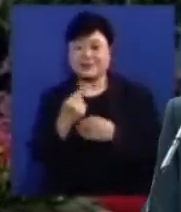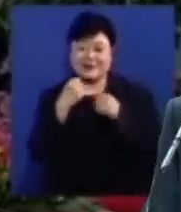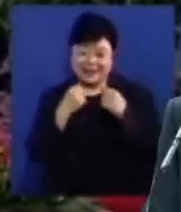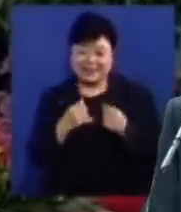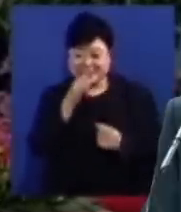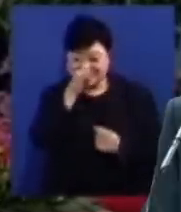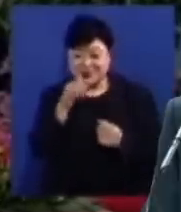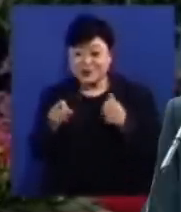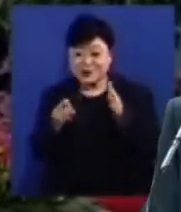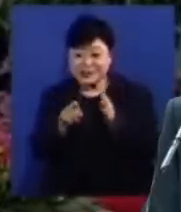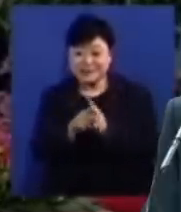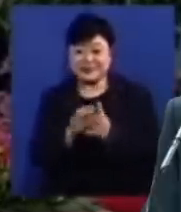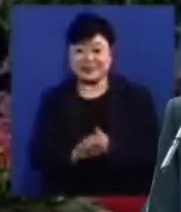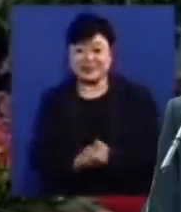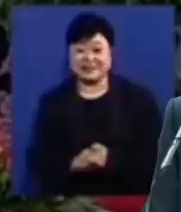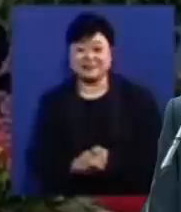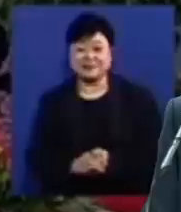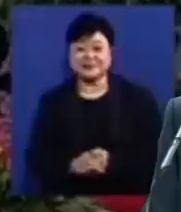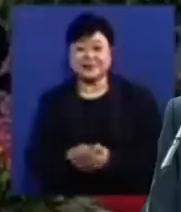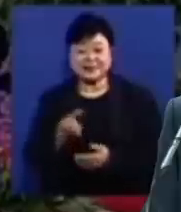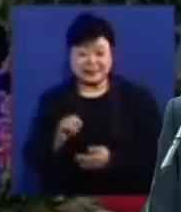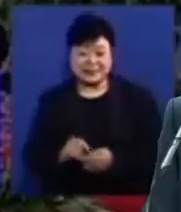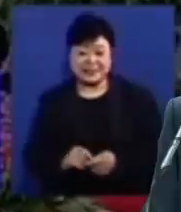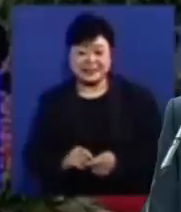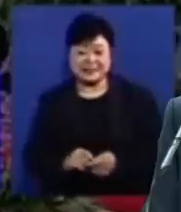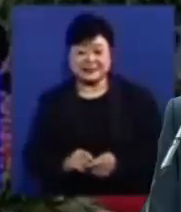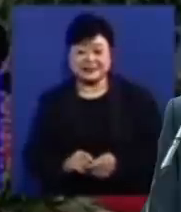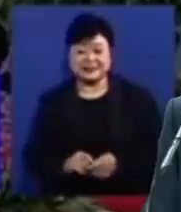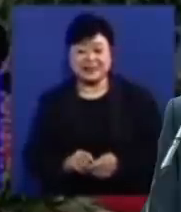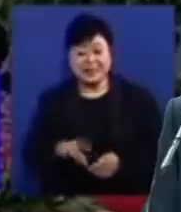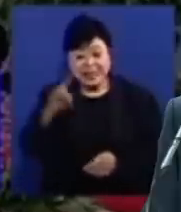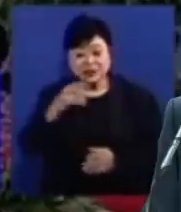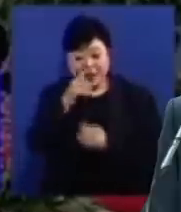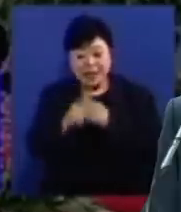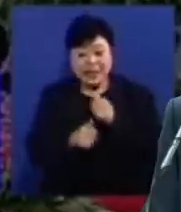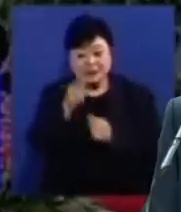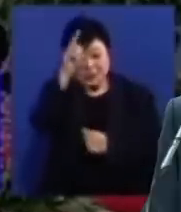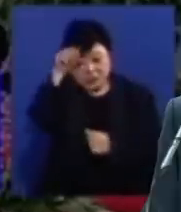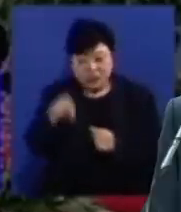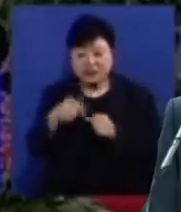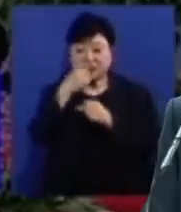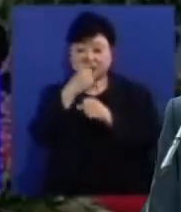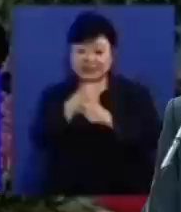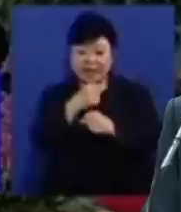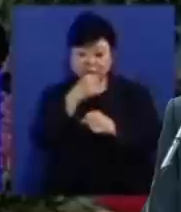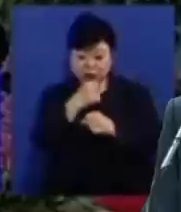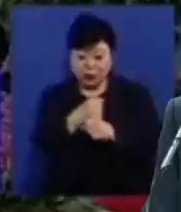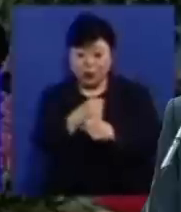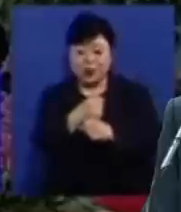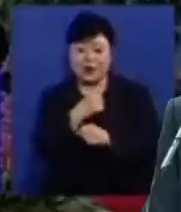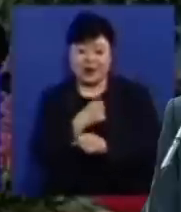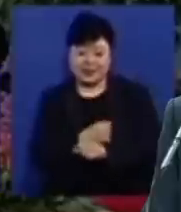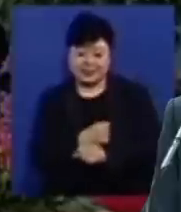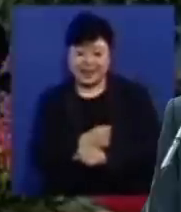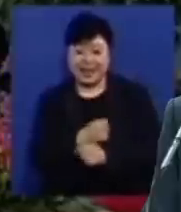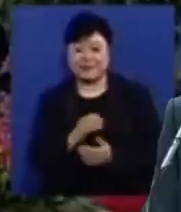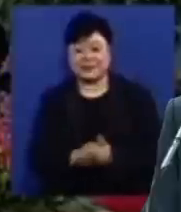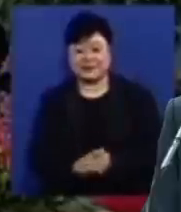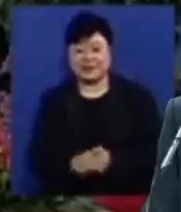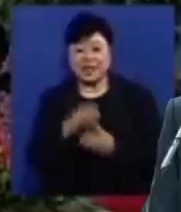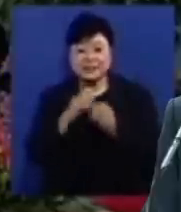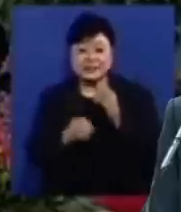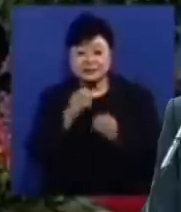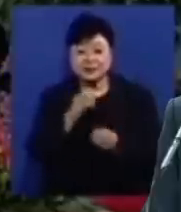때문인 것입니다. 창세기 1장 1절에 태초에 하나님이 천지를 창조하시니라 그렇게 말씀했습니다.